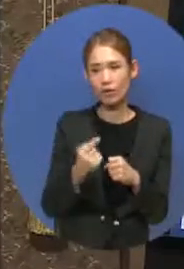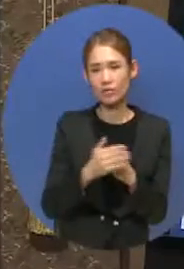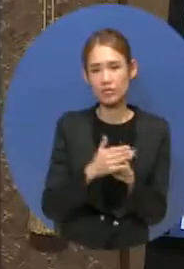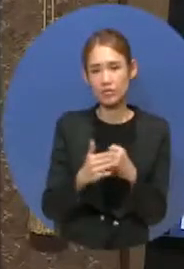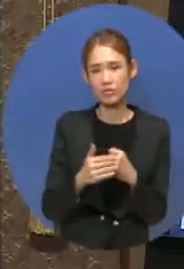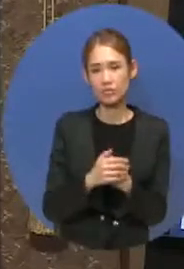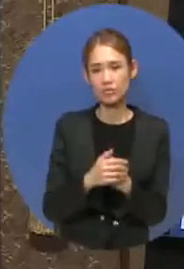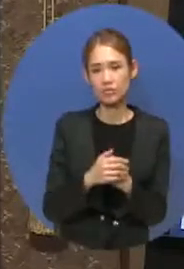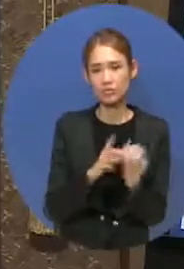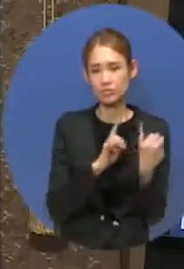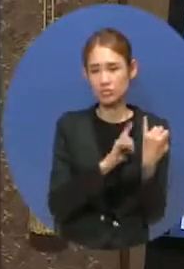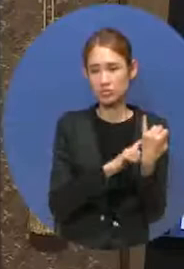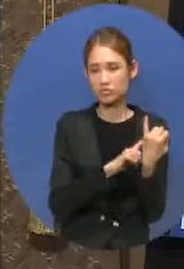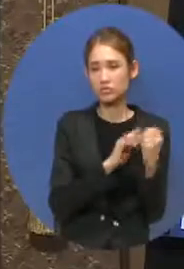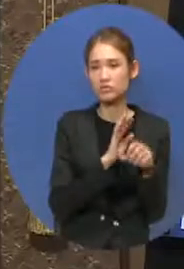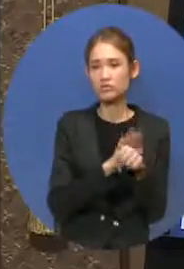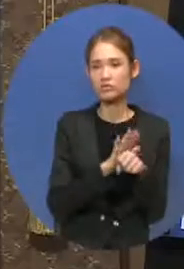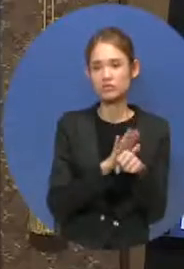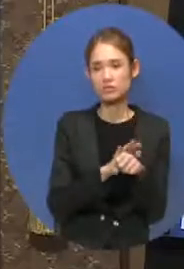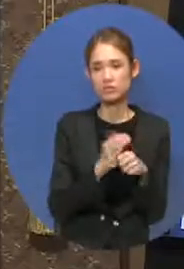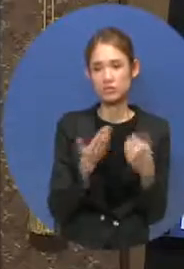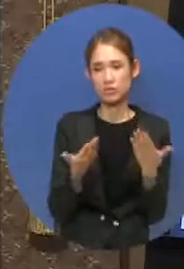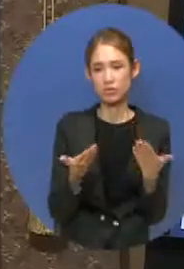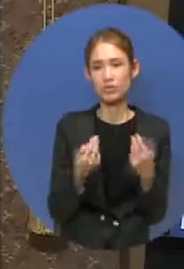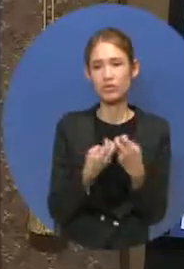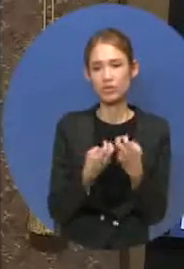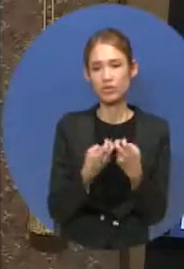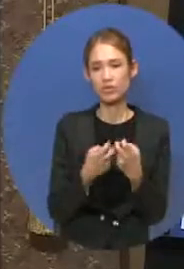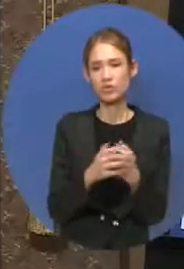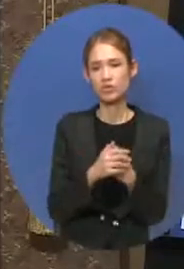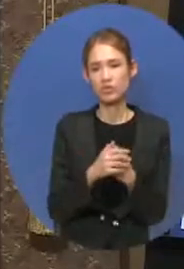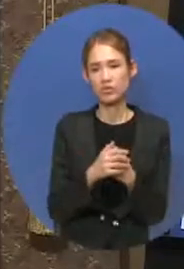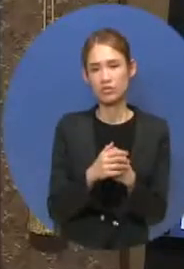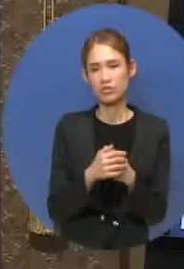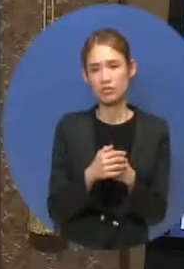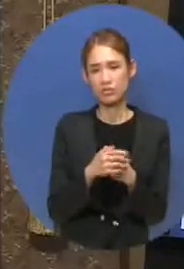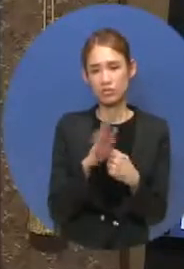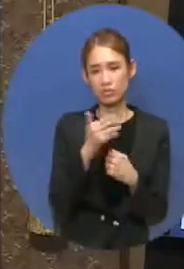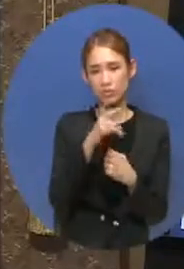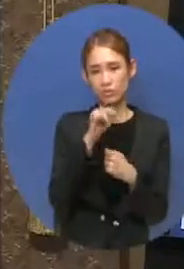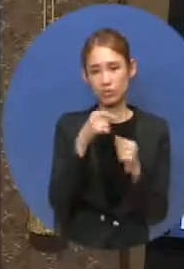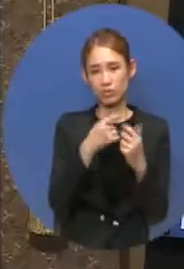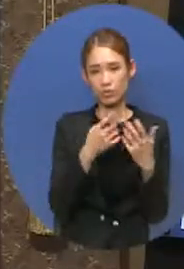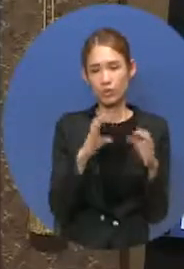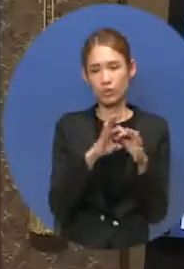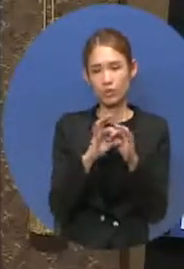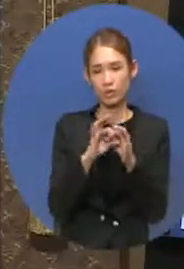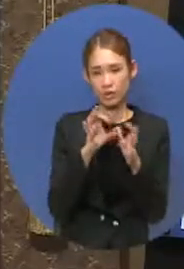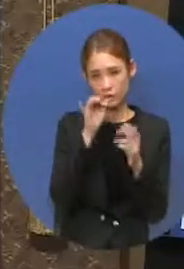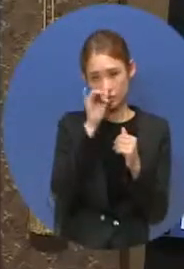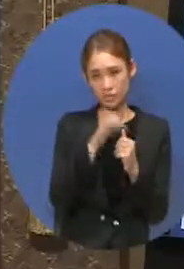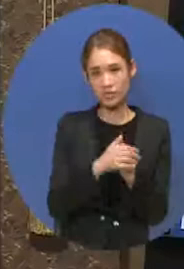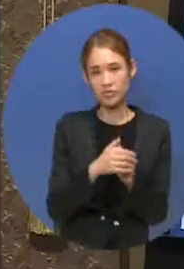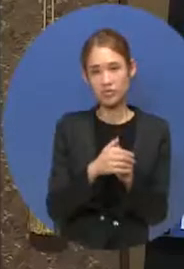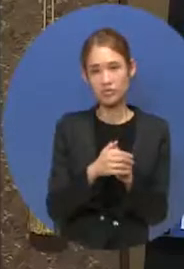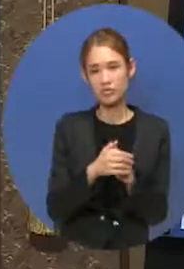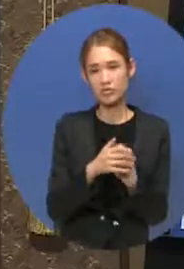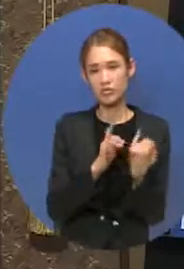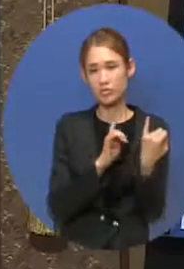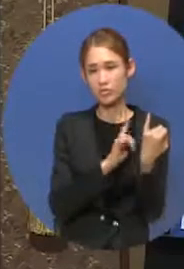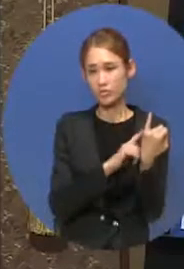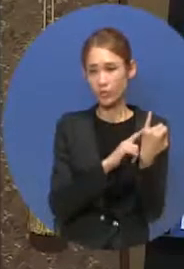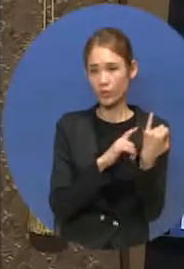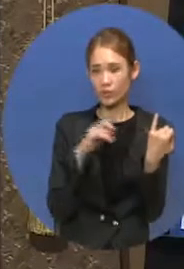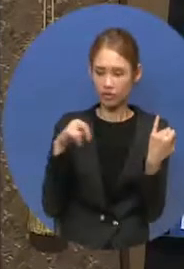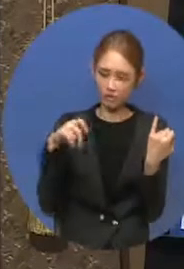어떻게 하면 이분을 좀 잘 지원할 수 있을까로 해서 저희가 동작구에 있는 보건소하고도 관계를 맺고 있습니다. 그래서 또 이분이